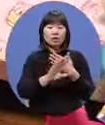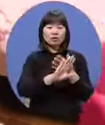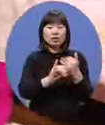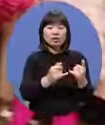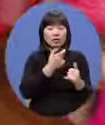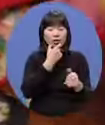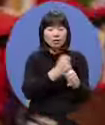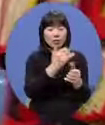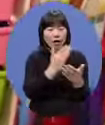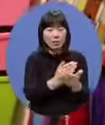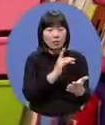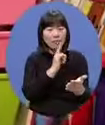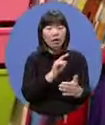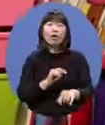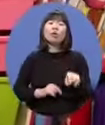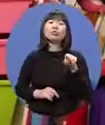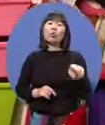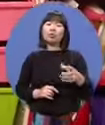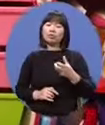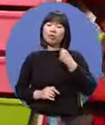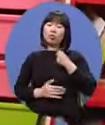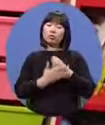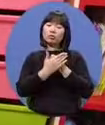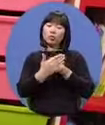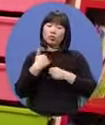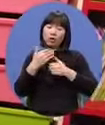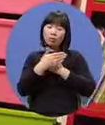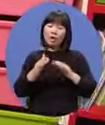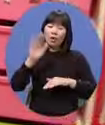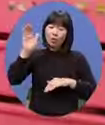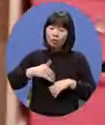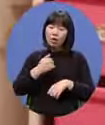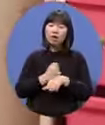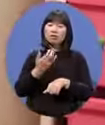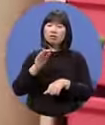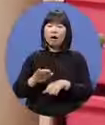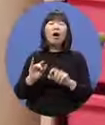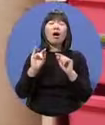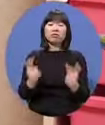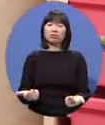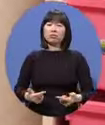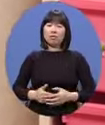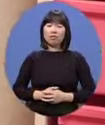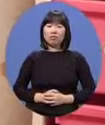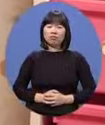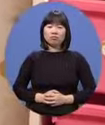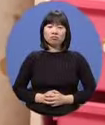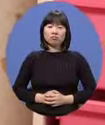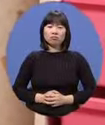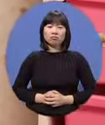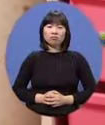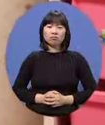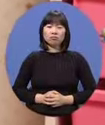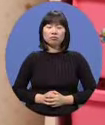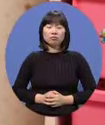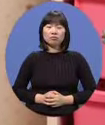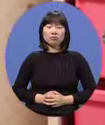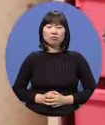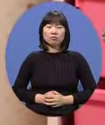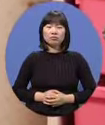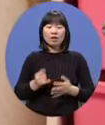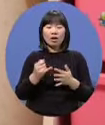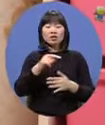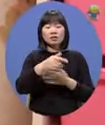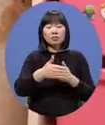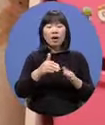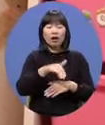건 하지 말라 했잖아. 아니, 저건 내 거라서 내 방에 쓰라고 했는데 안 쓰잖아. 어? 야, 윤서가 네 방